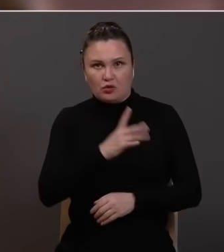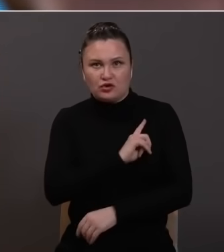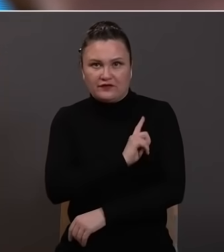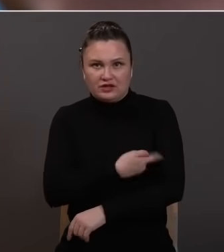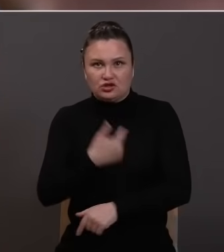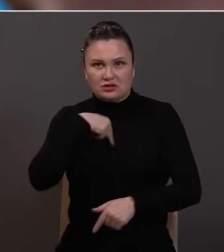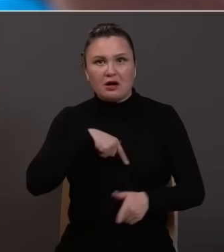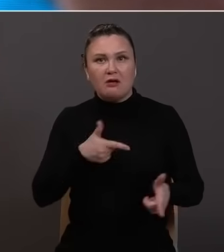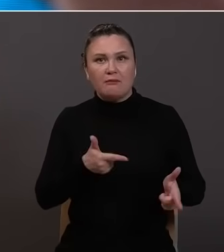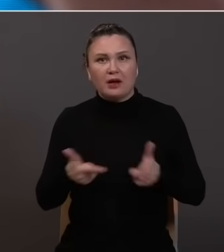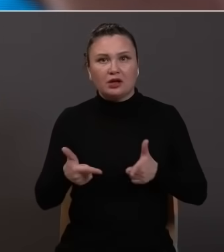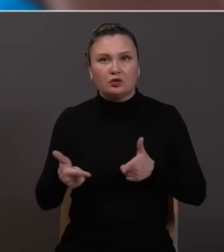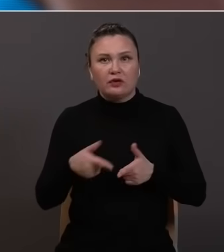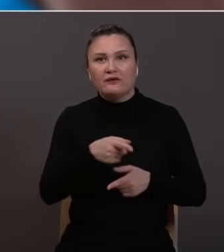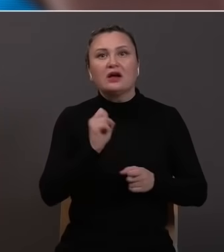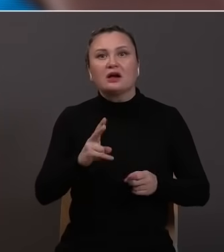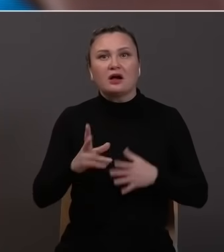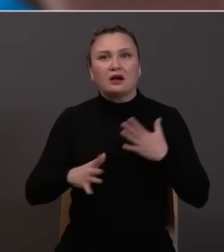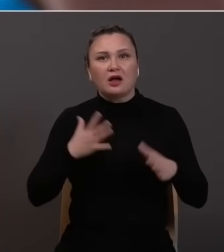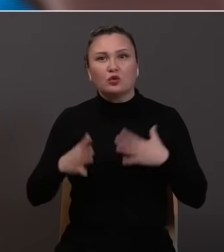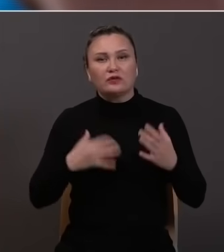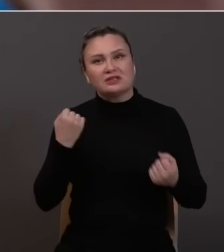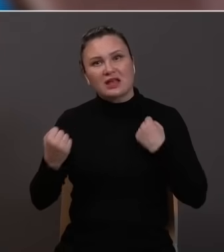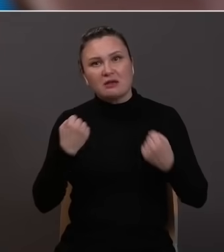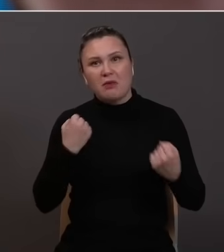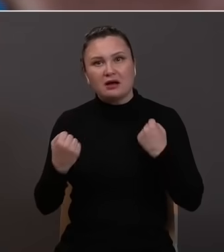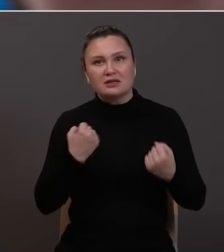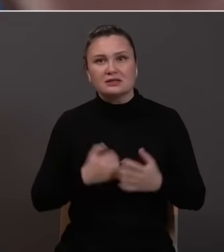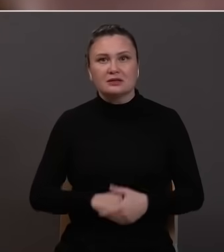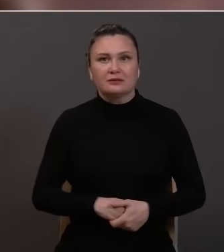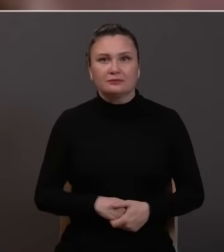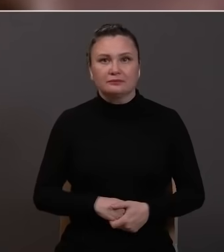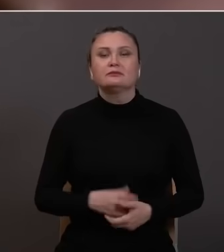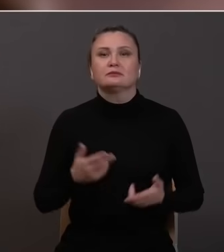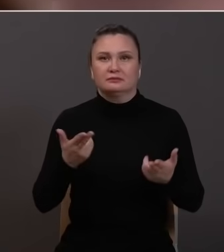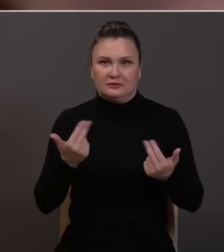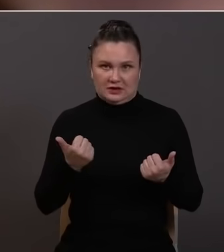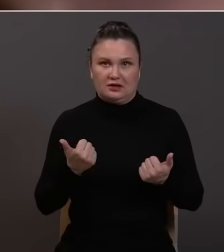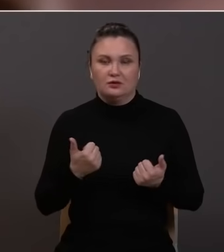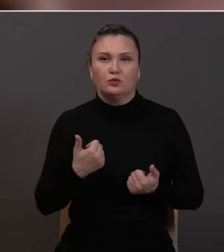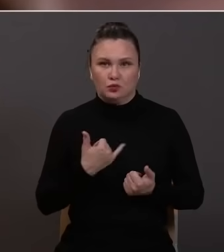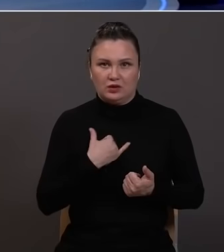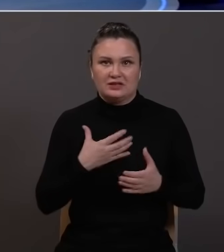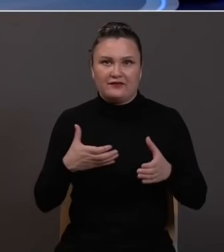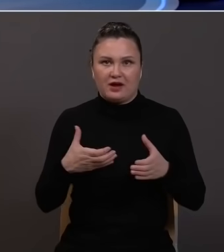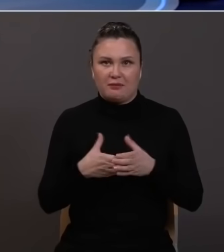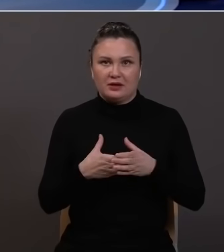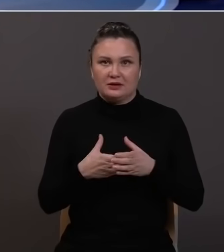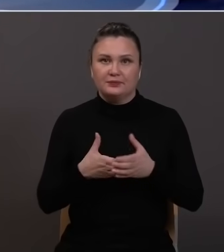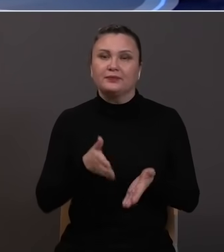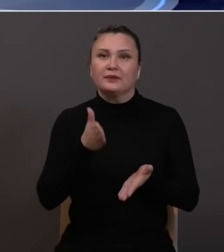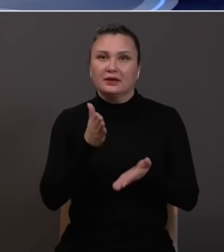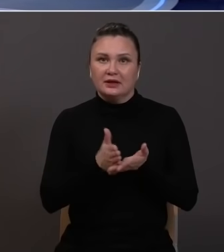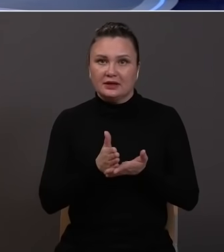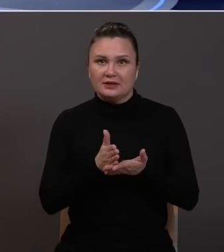физическая подготовка. Как-то вы готовитесь к этому, занимаетесь? Да, у нас, безусловно, у нас на самом деле в команде